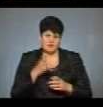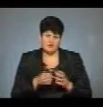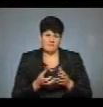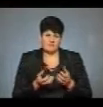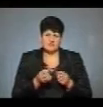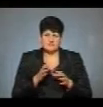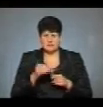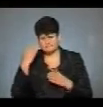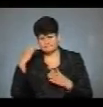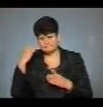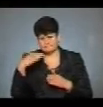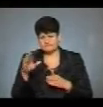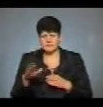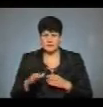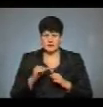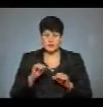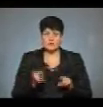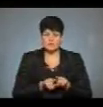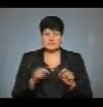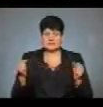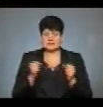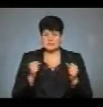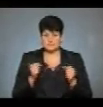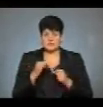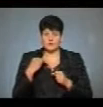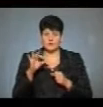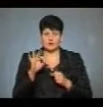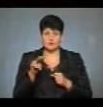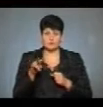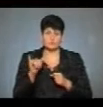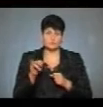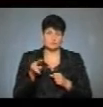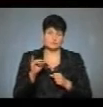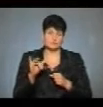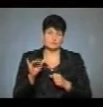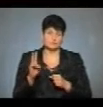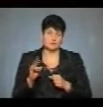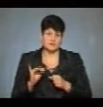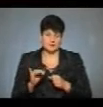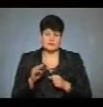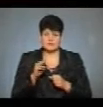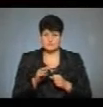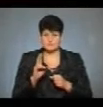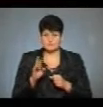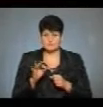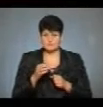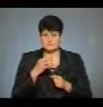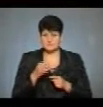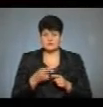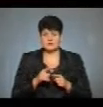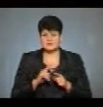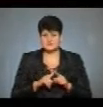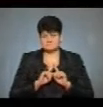нейтрального героя, який також є зимовим персонажем, це Йолоупук. Тарас Ковальчук назвав таку декорацію